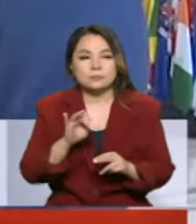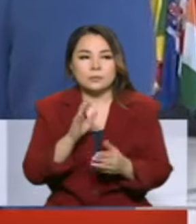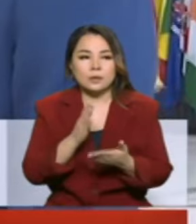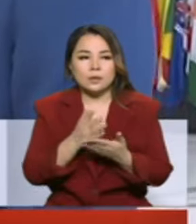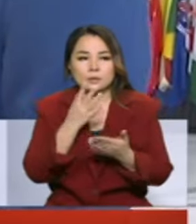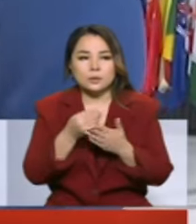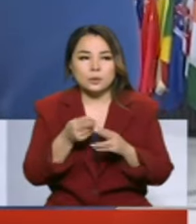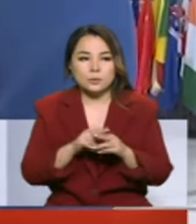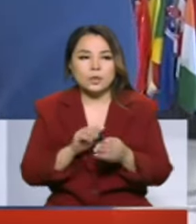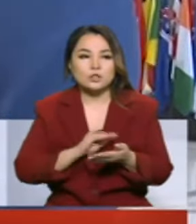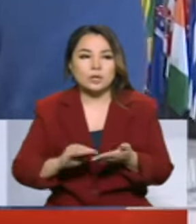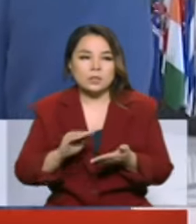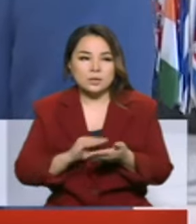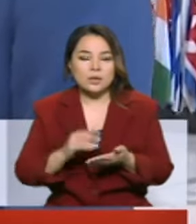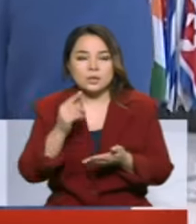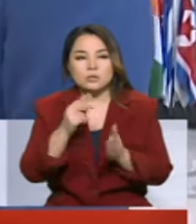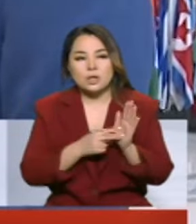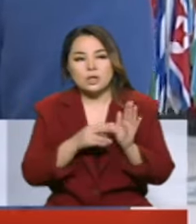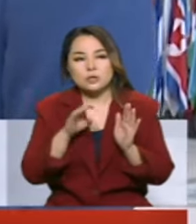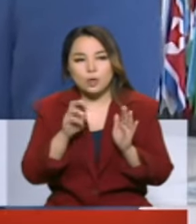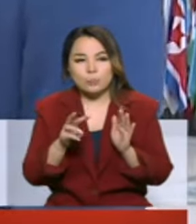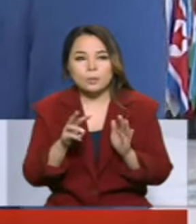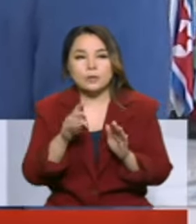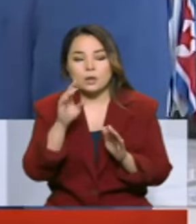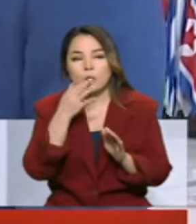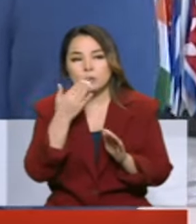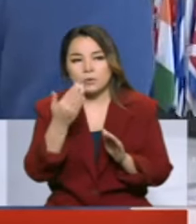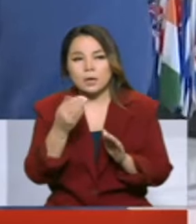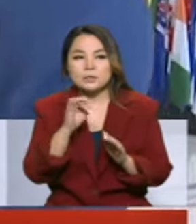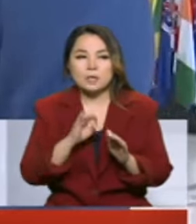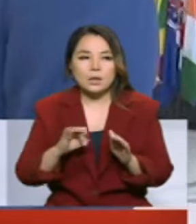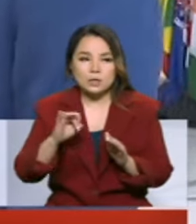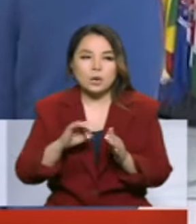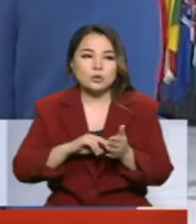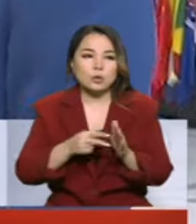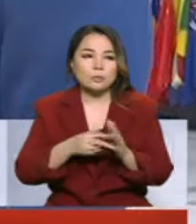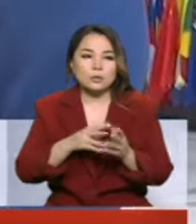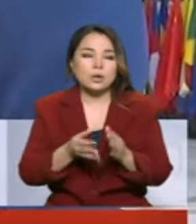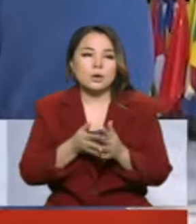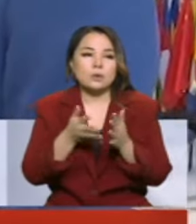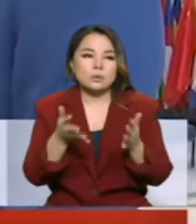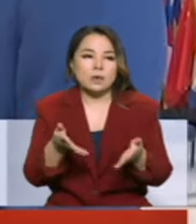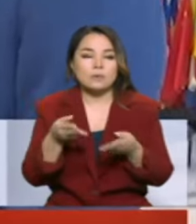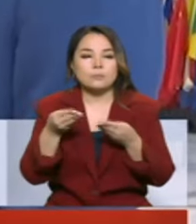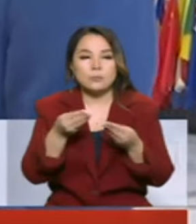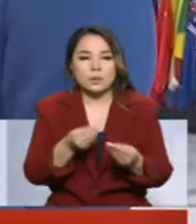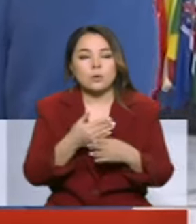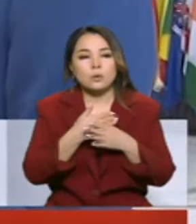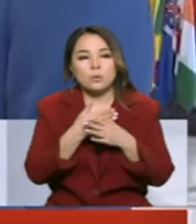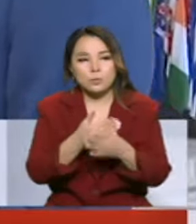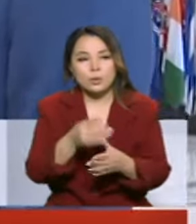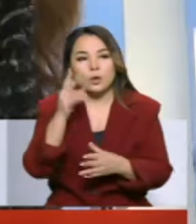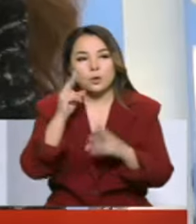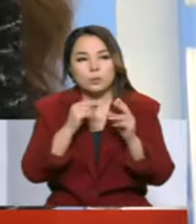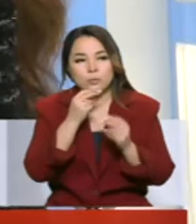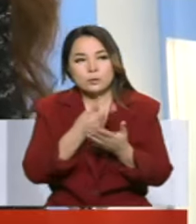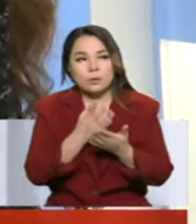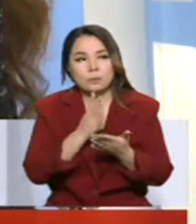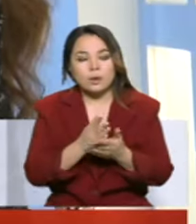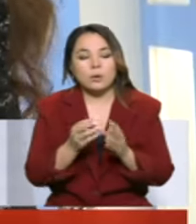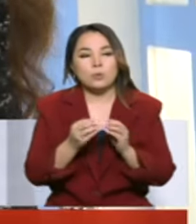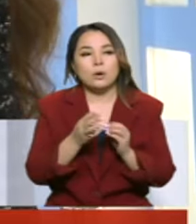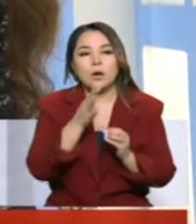қазір жазылып жатқан 7 томдық ұлттық тарих жобасына үлкен әсер, үлкен көмек болады деп үміттеміз.